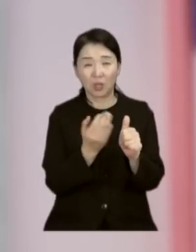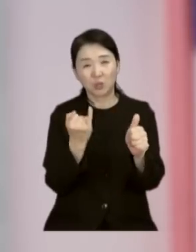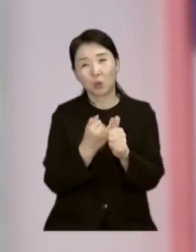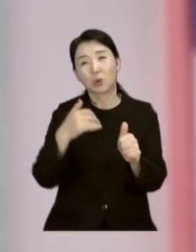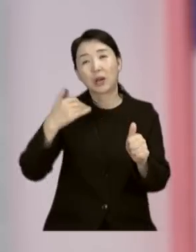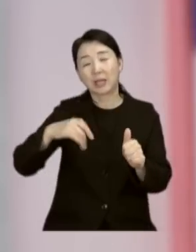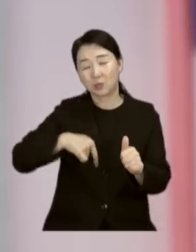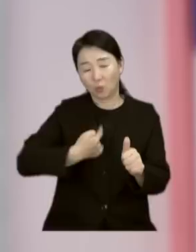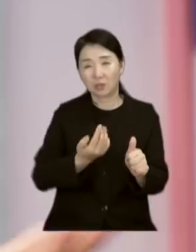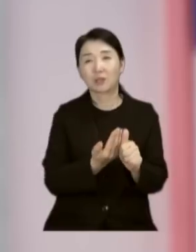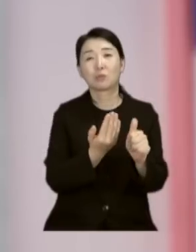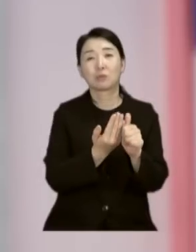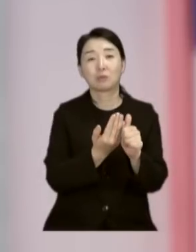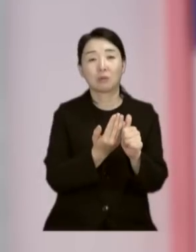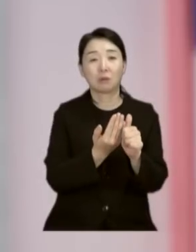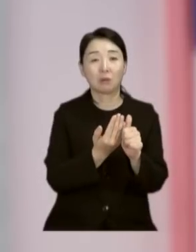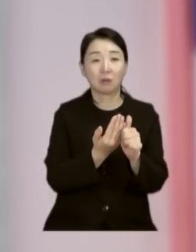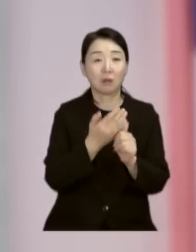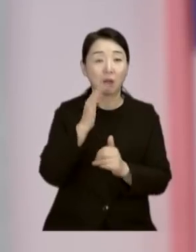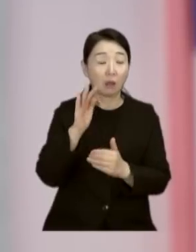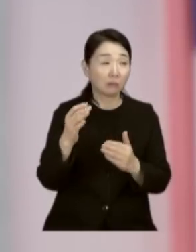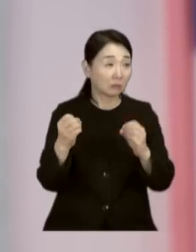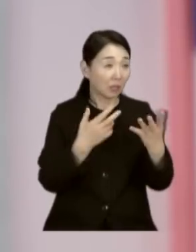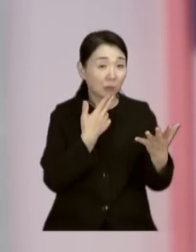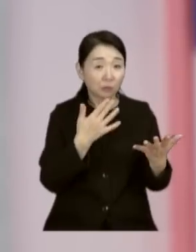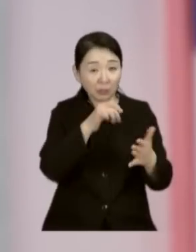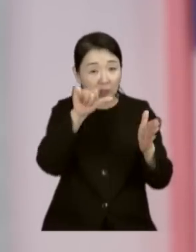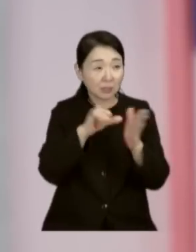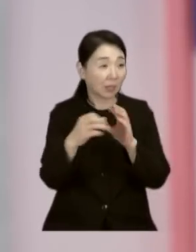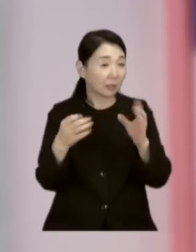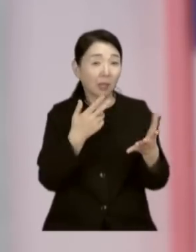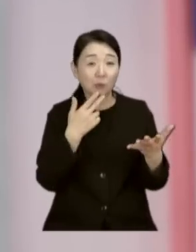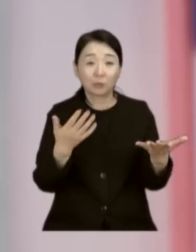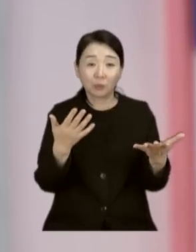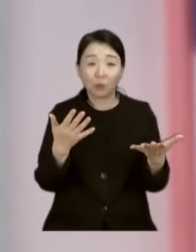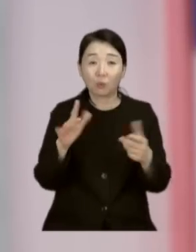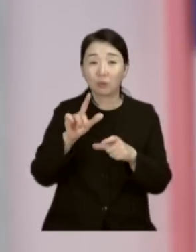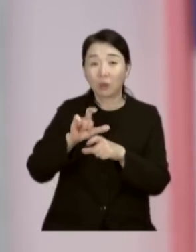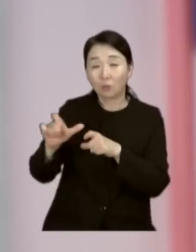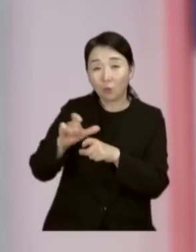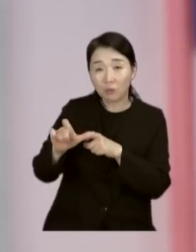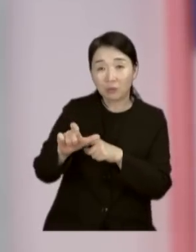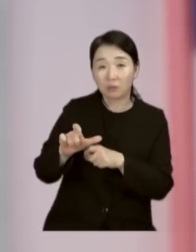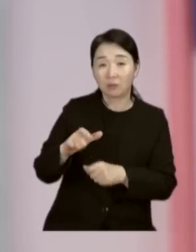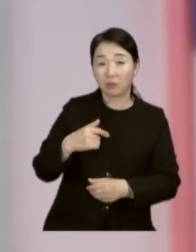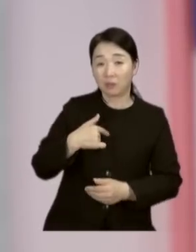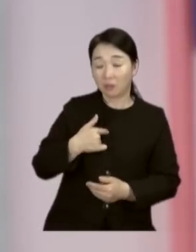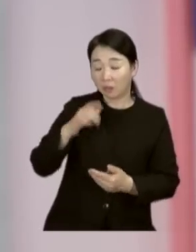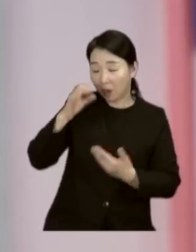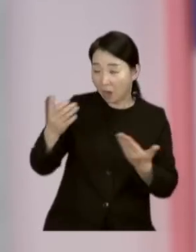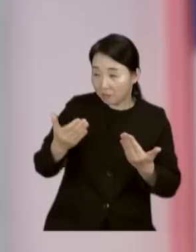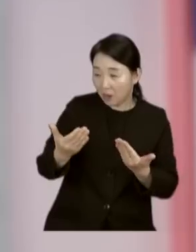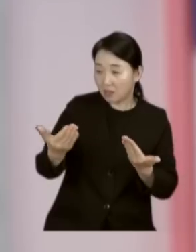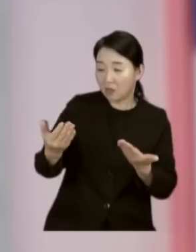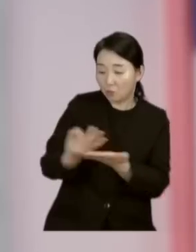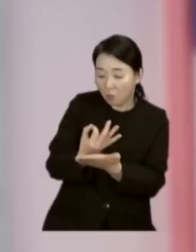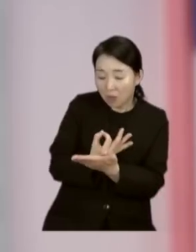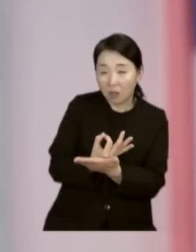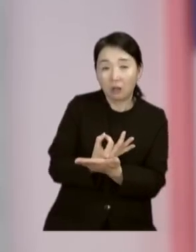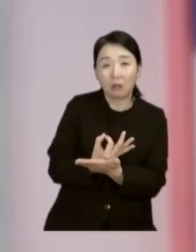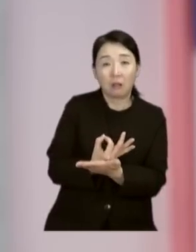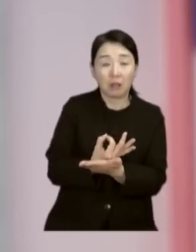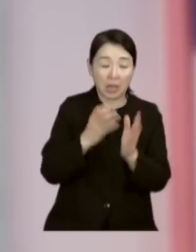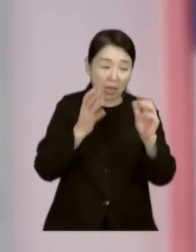미혼모들 갈 길 없어요. 답 없어 인생에 진짜 우리가 아무리 고민하고 내가 뭐 아르바이트를 해서 뭐